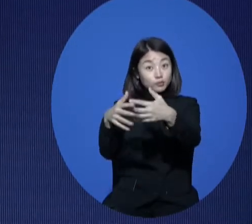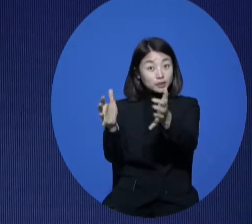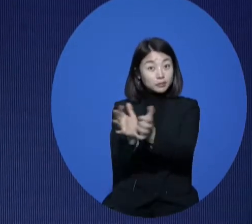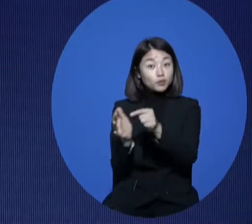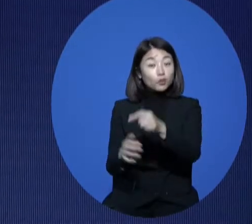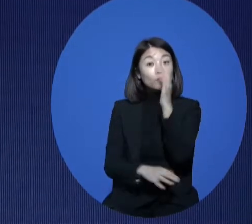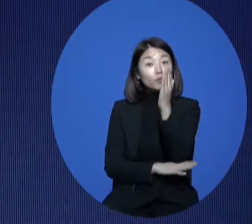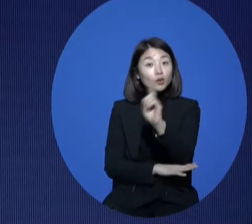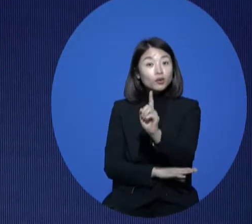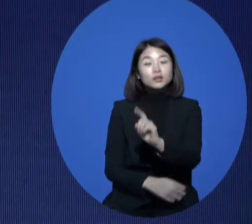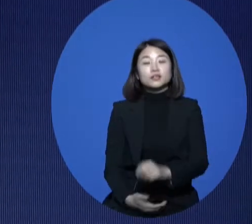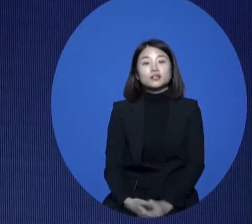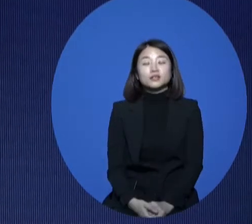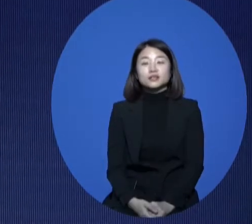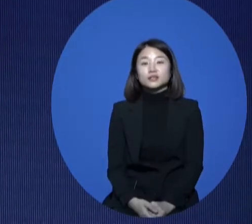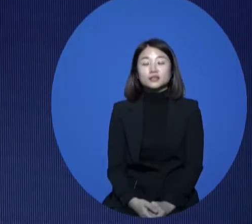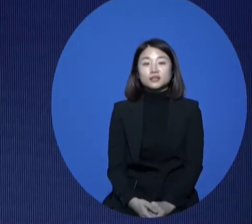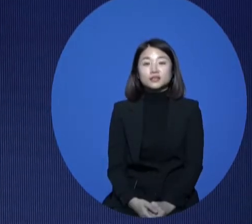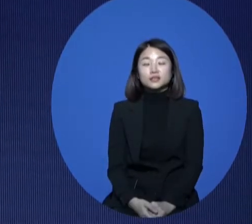첫째